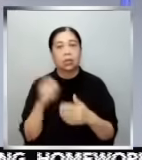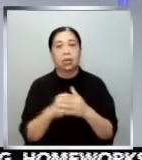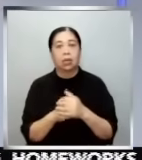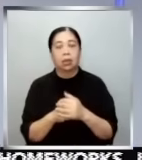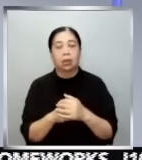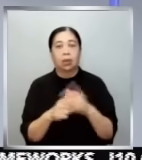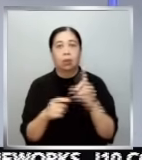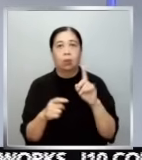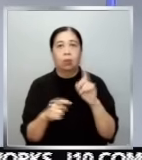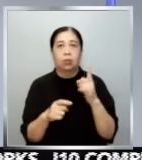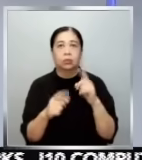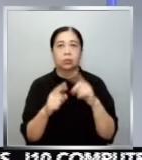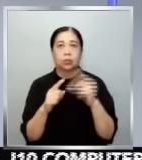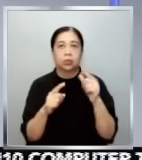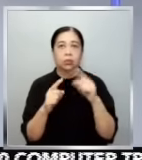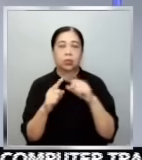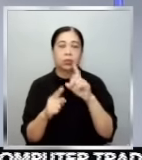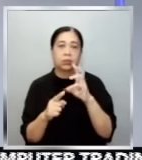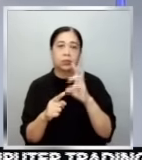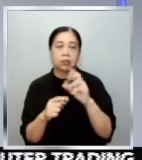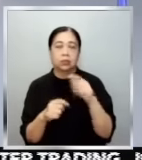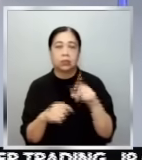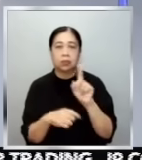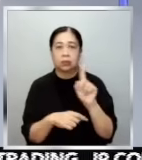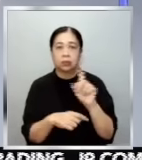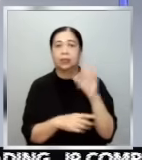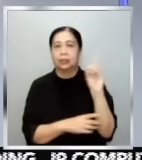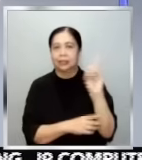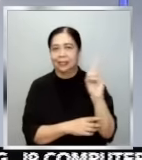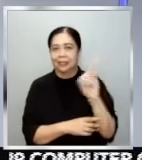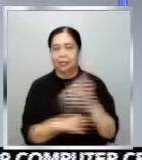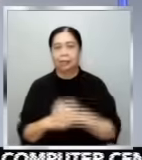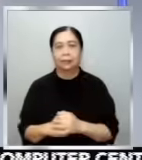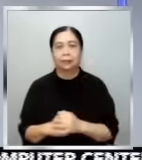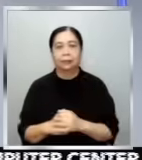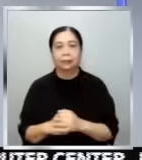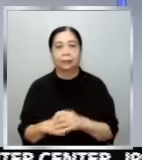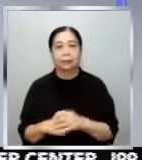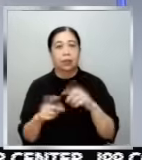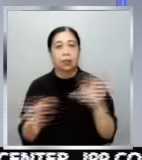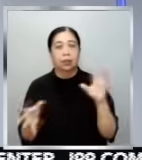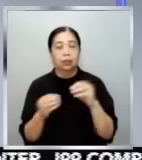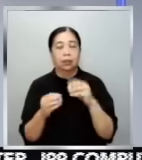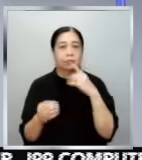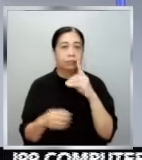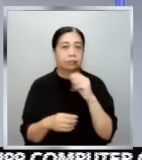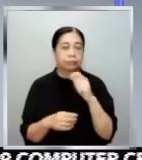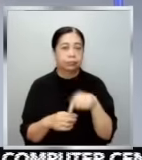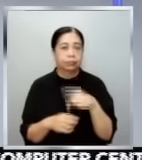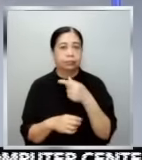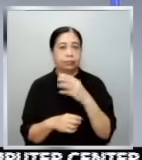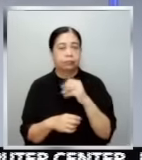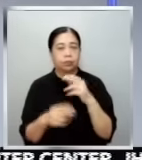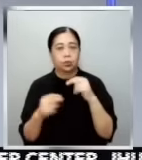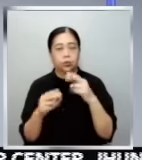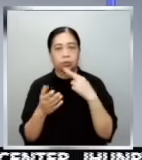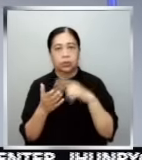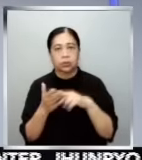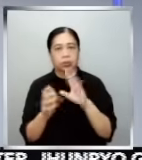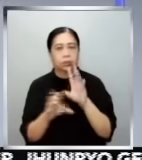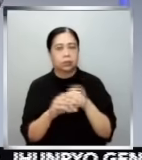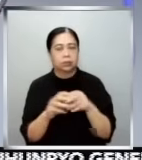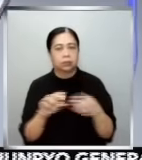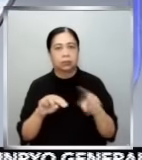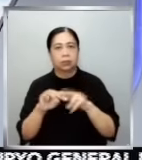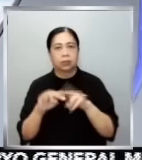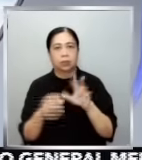php160 per lit naman sa diesel sa datos ng jma integrated news research kabilang ang Tinatayang taas presyo